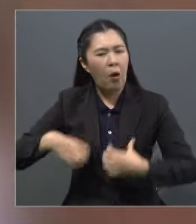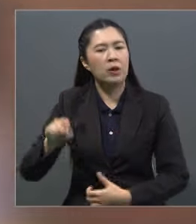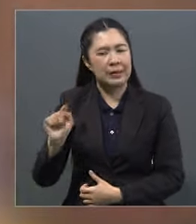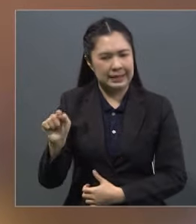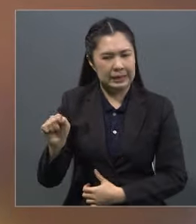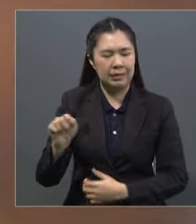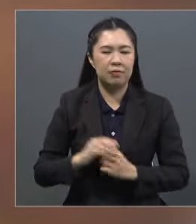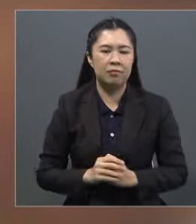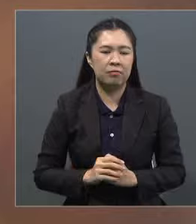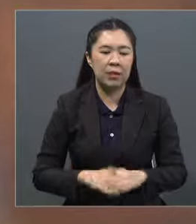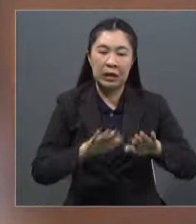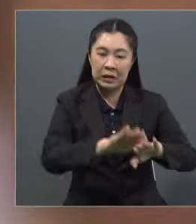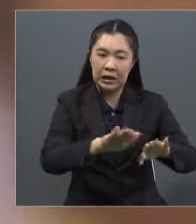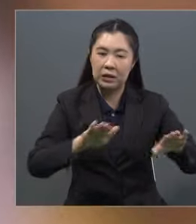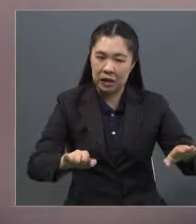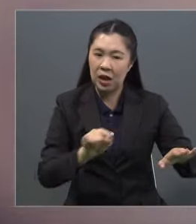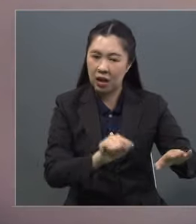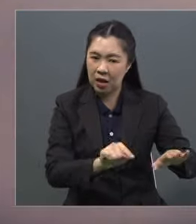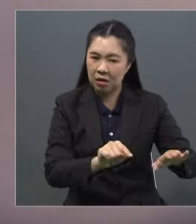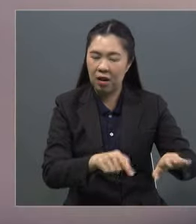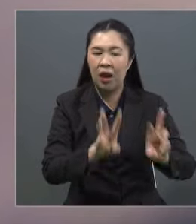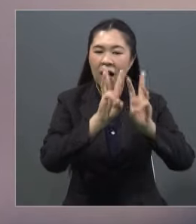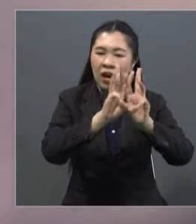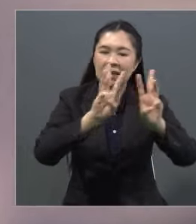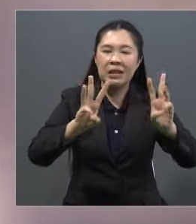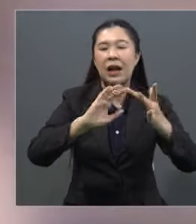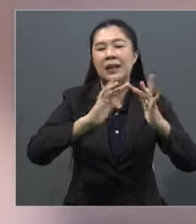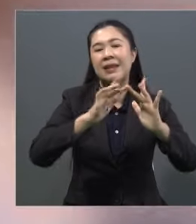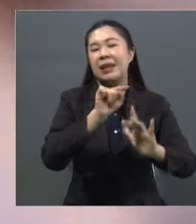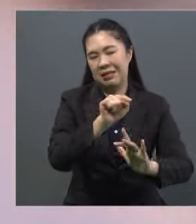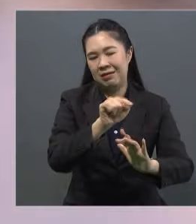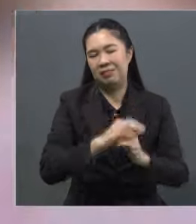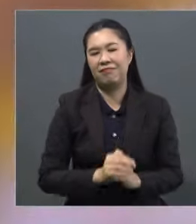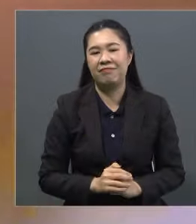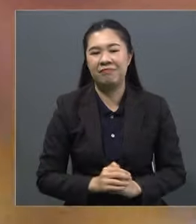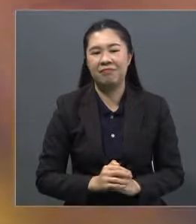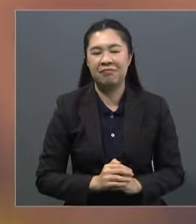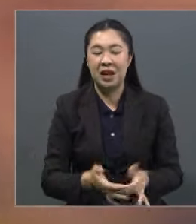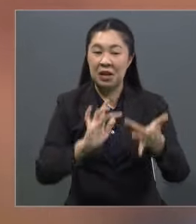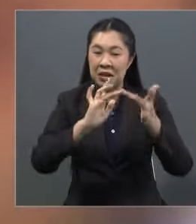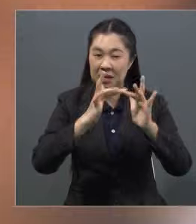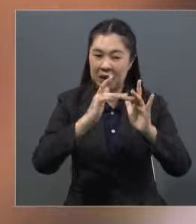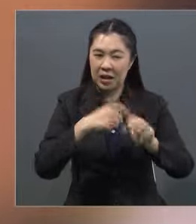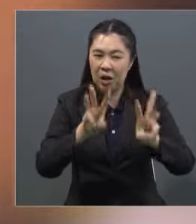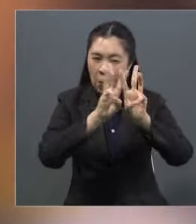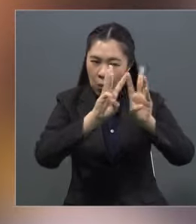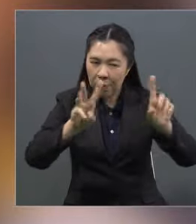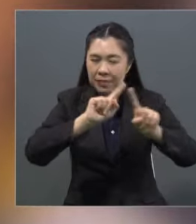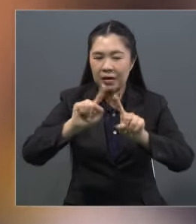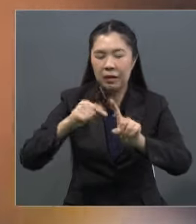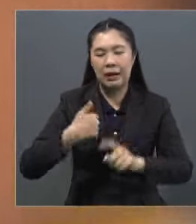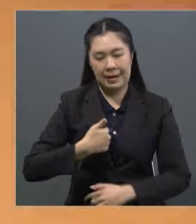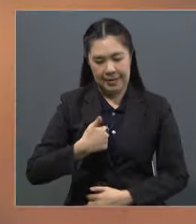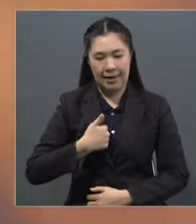เหล่านี้ล่ะค่ะเด็กๆได้มาจากอะไรโลกอินเทอร์เน็ตล้วนๆค่ะเพราะในโลกอินเทอร์เน็ตย้ำกันนะคะในฐานะที่ดิฉันเป็น